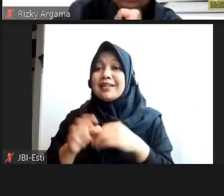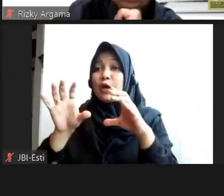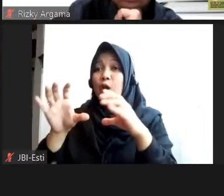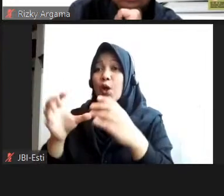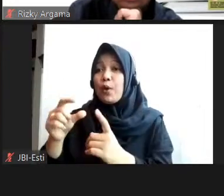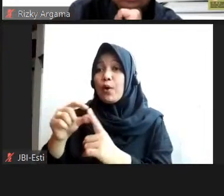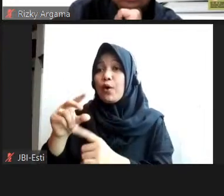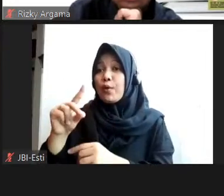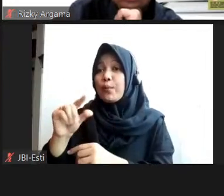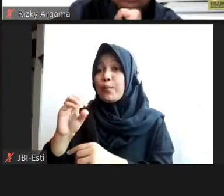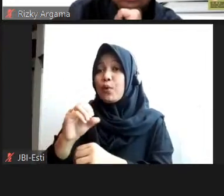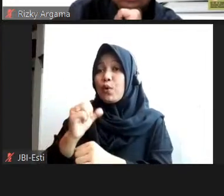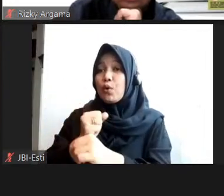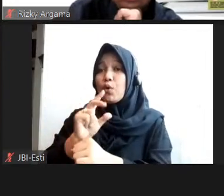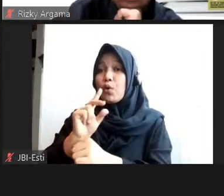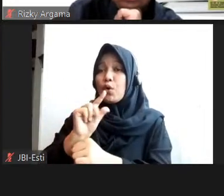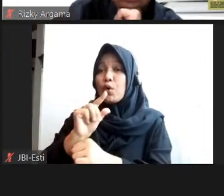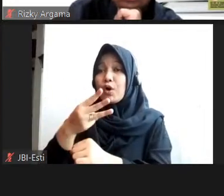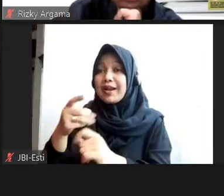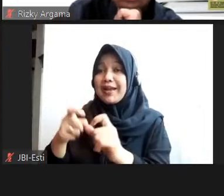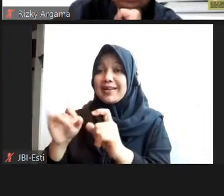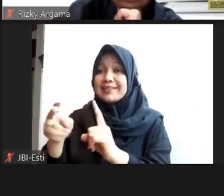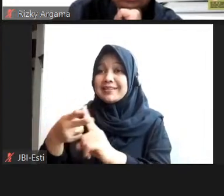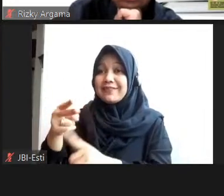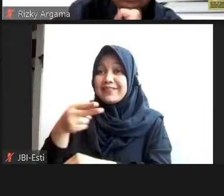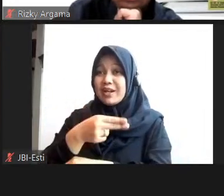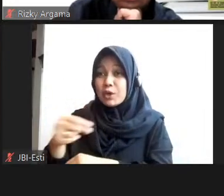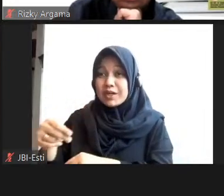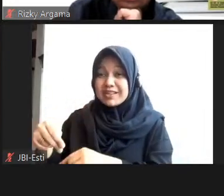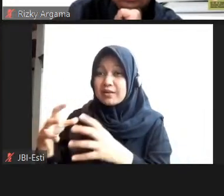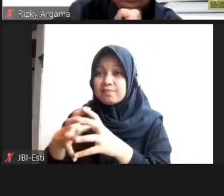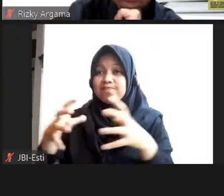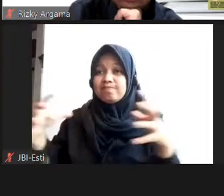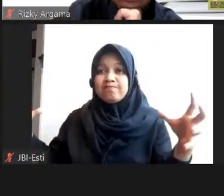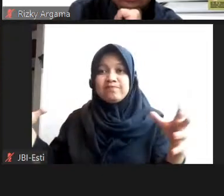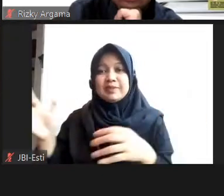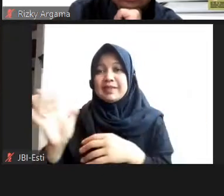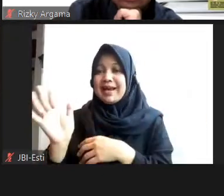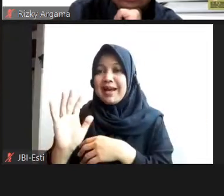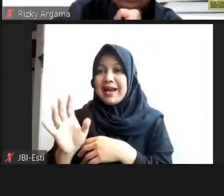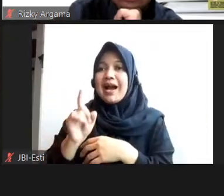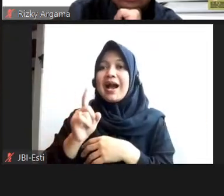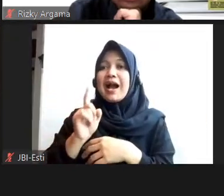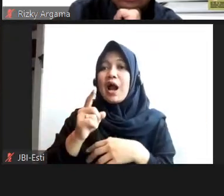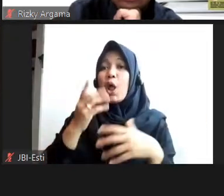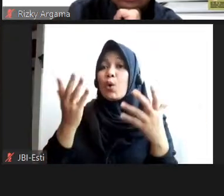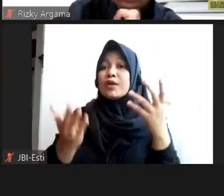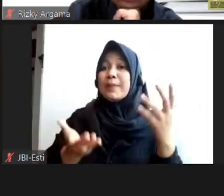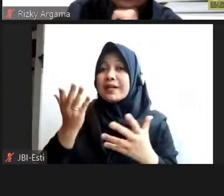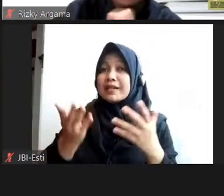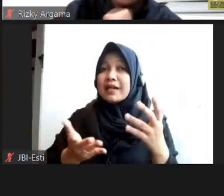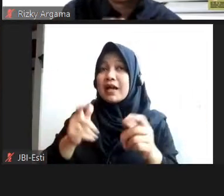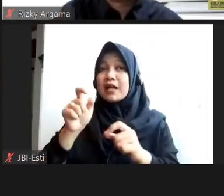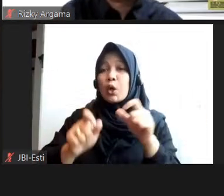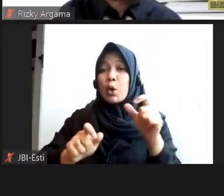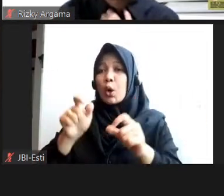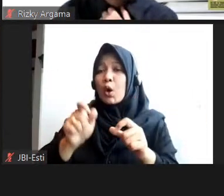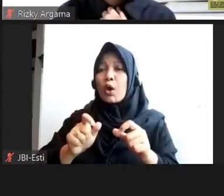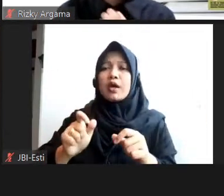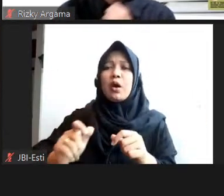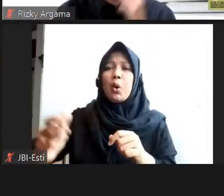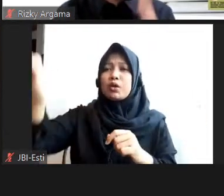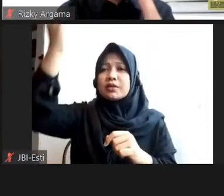itu tidak terlalu besar kalau dibandingkan dengan orang yang cenderung konservatif atau orang yang